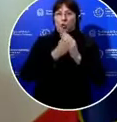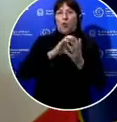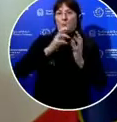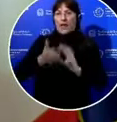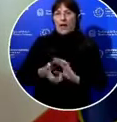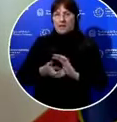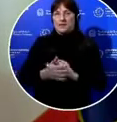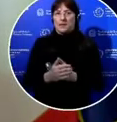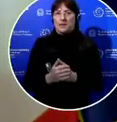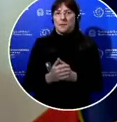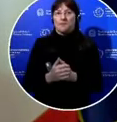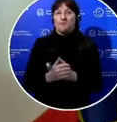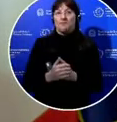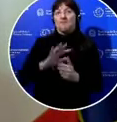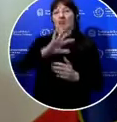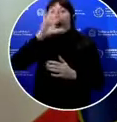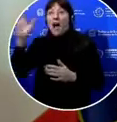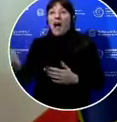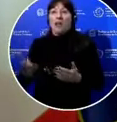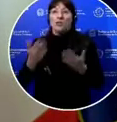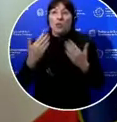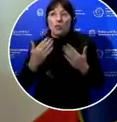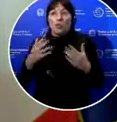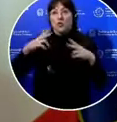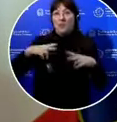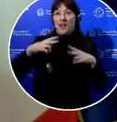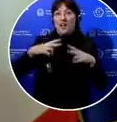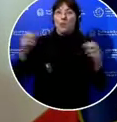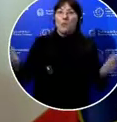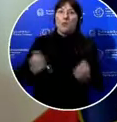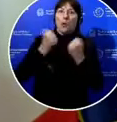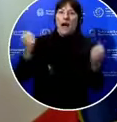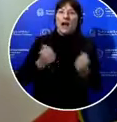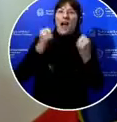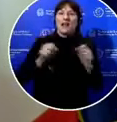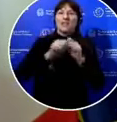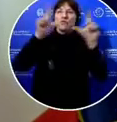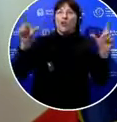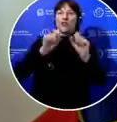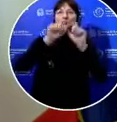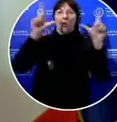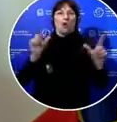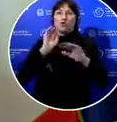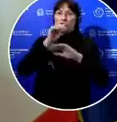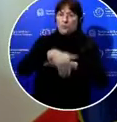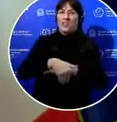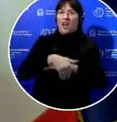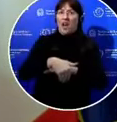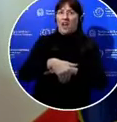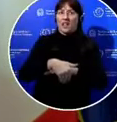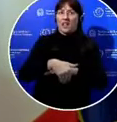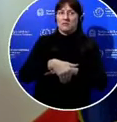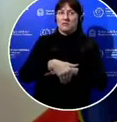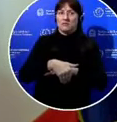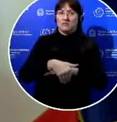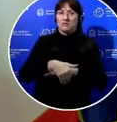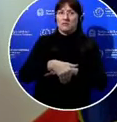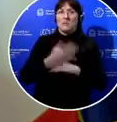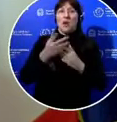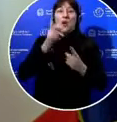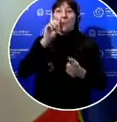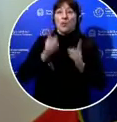terzo augurio è che si possa andare oltre la propaganda, quella che rende difficile proprio questo sforzo di approfondimento, e che